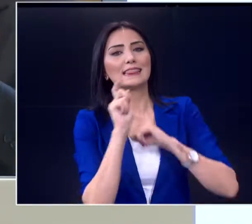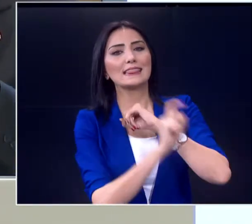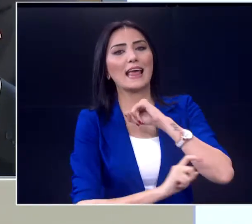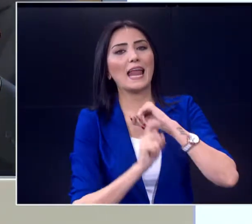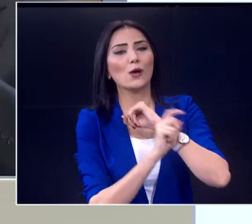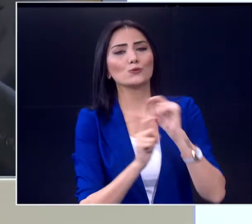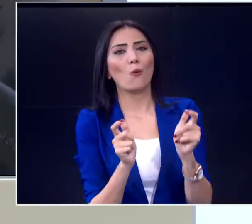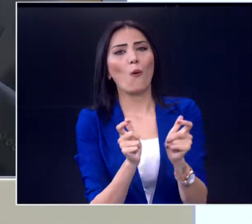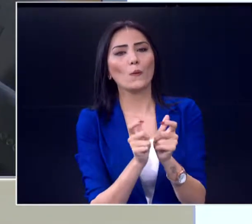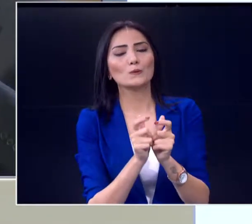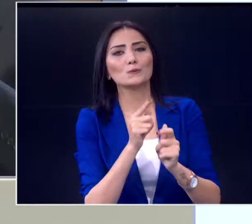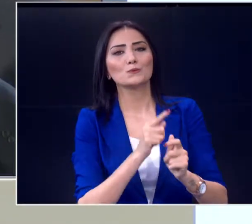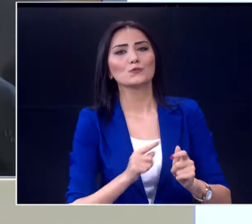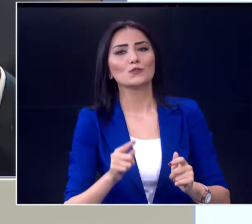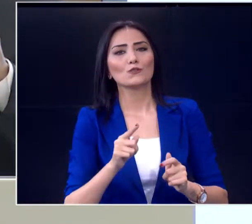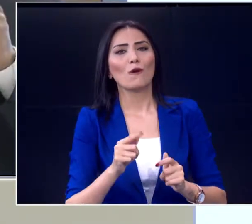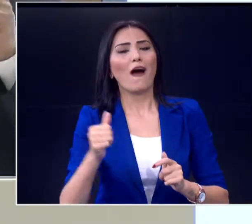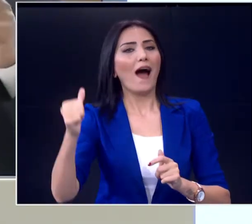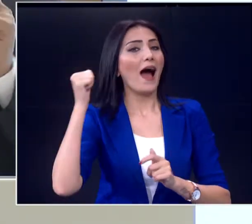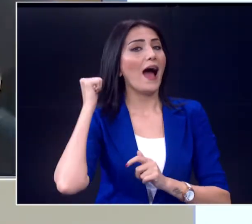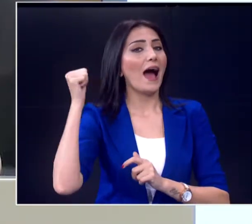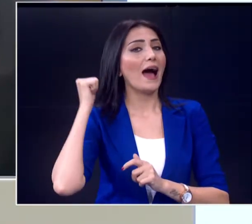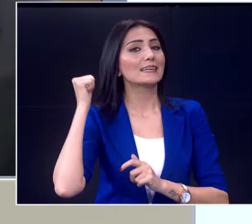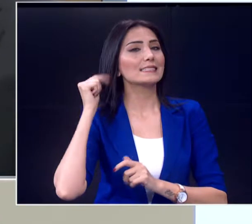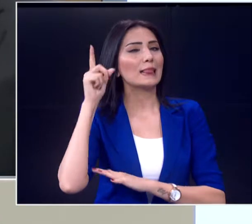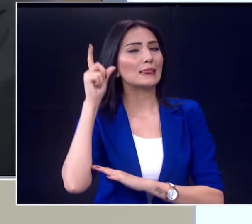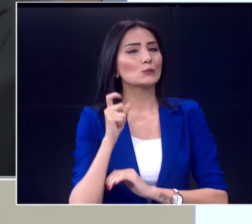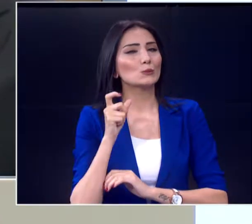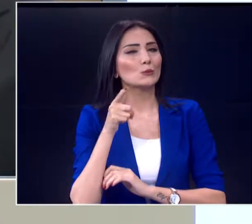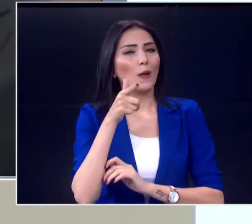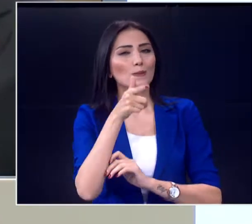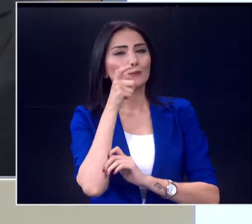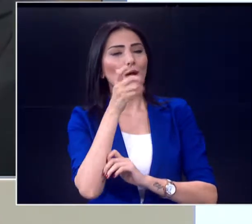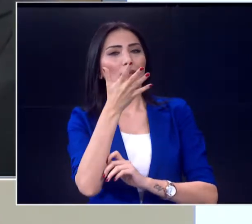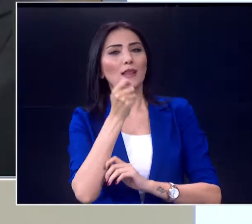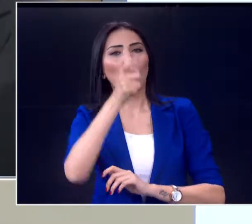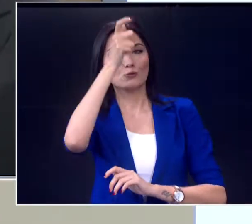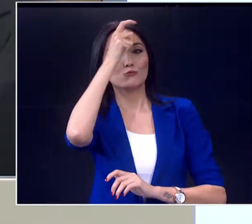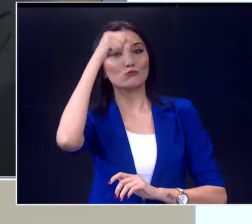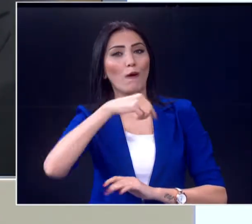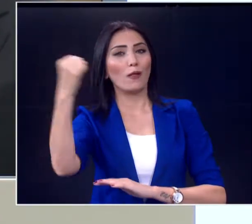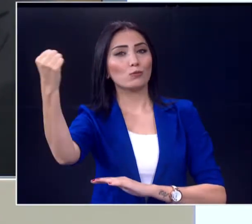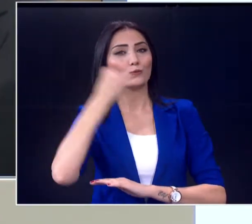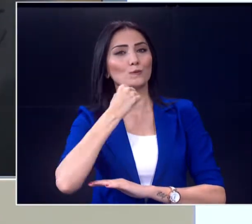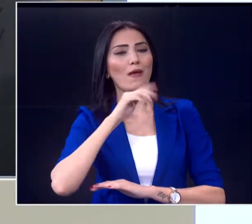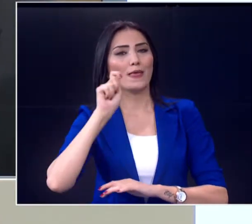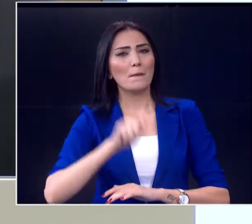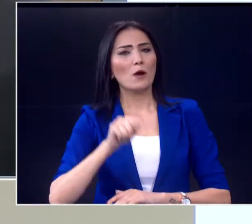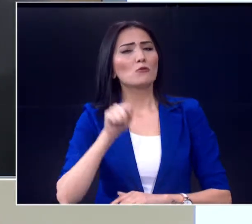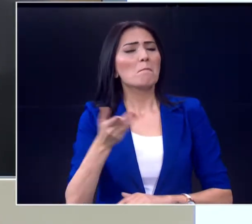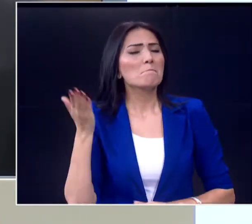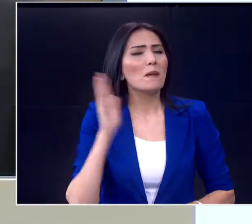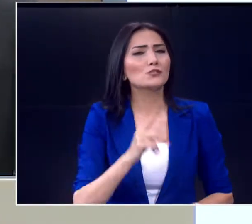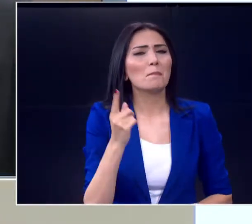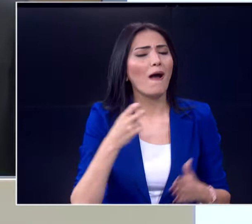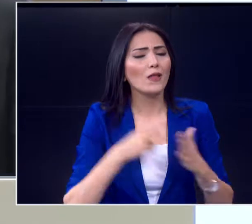terör örgütünün arkasından nişan alarak Türkiye'ye düşmanlık etmektir. Bunun başka